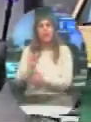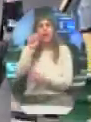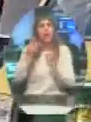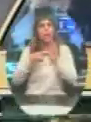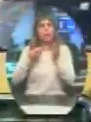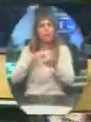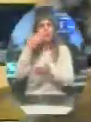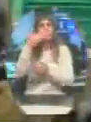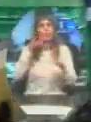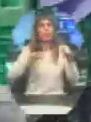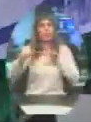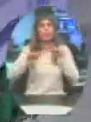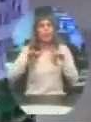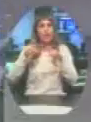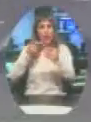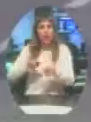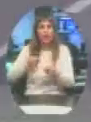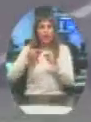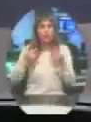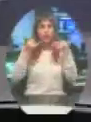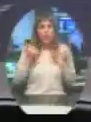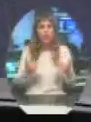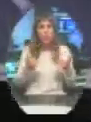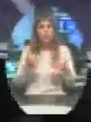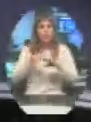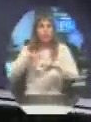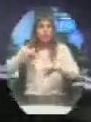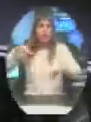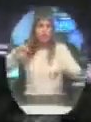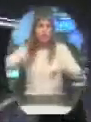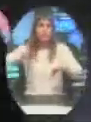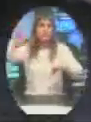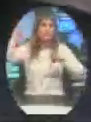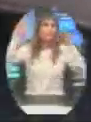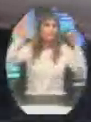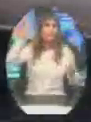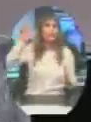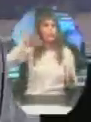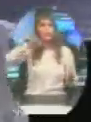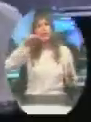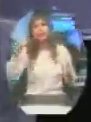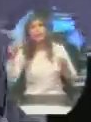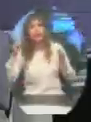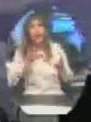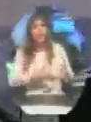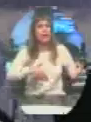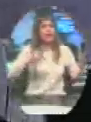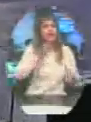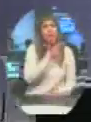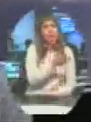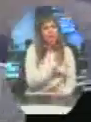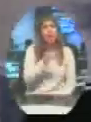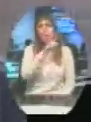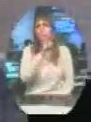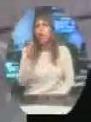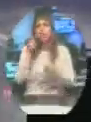הממשלה כלפי ענף החקלאות יצאו היום בשיירות מצפון ומדרום, מהגליל, העמקים והערבה, מאות חקלאים